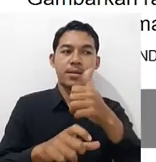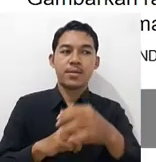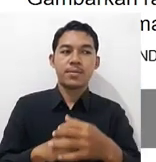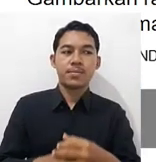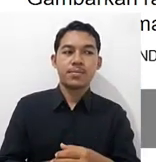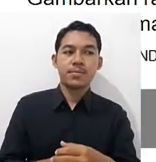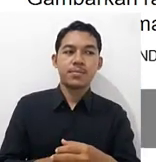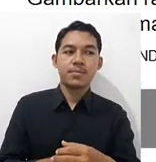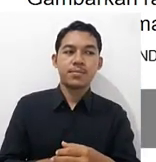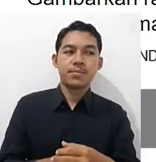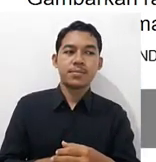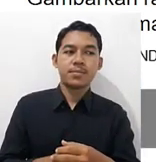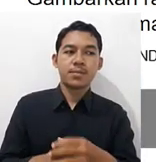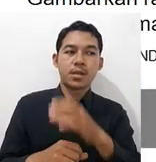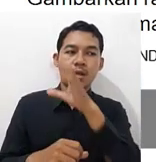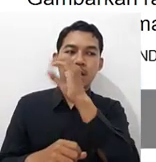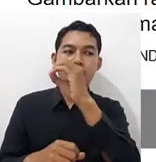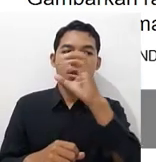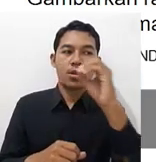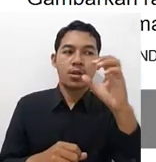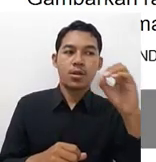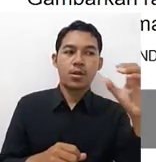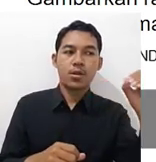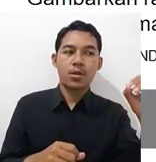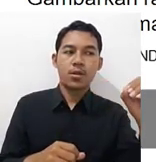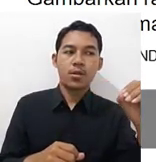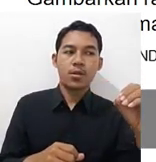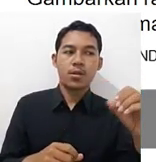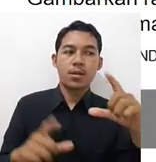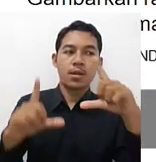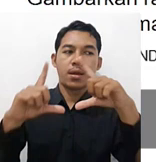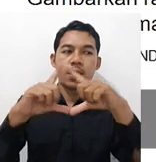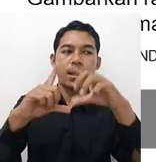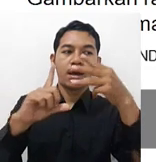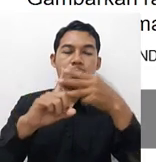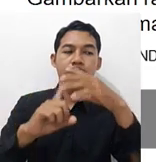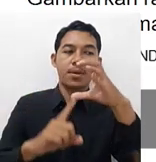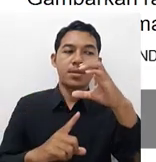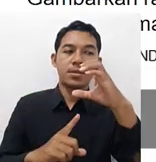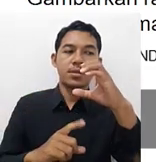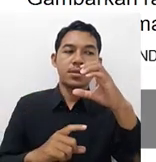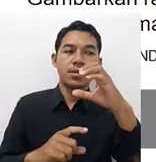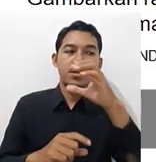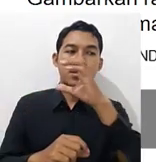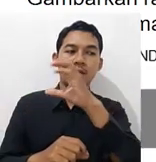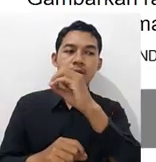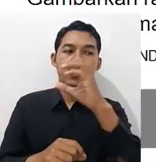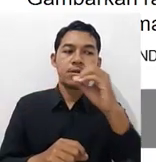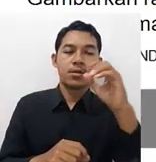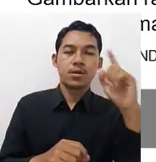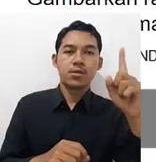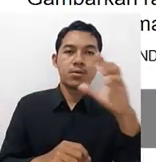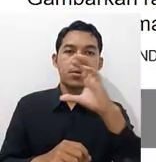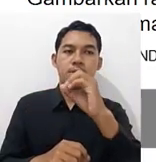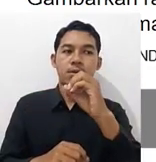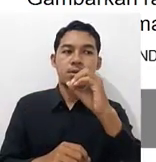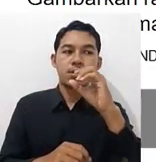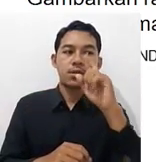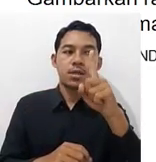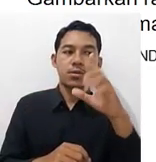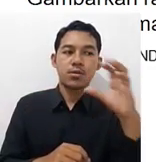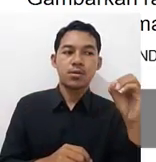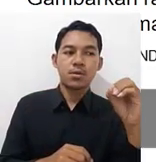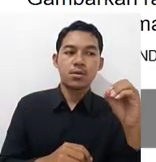kebenarannya 0, 0, 0, ini A, B, C, 0, 0, 1, 0, 1, 0,